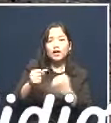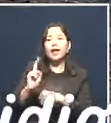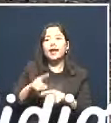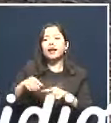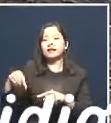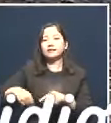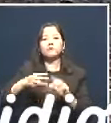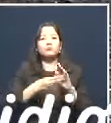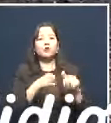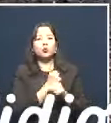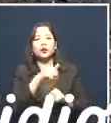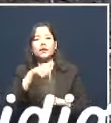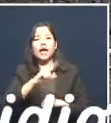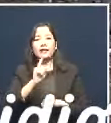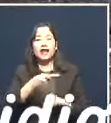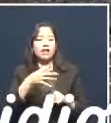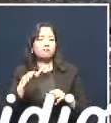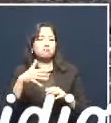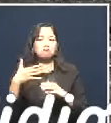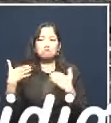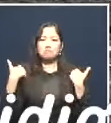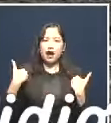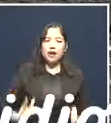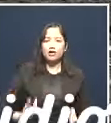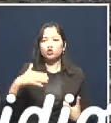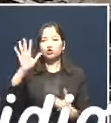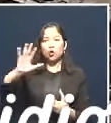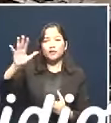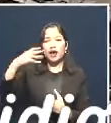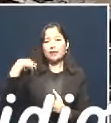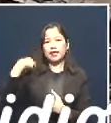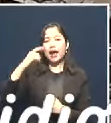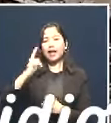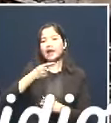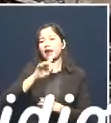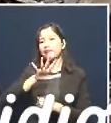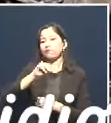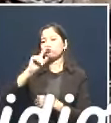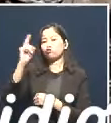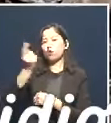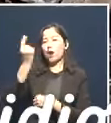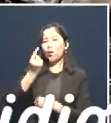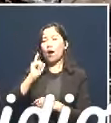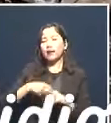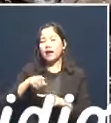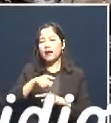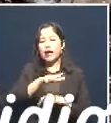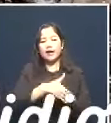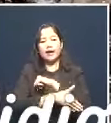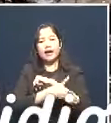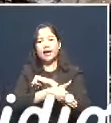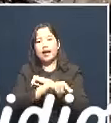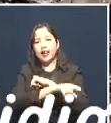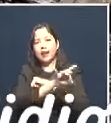Badan Cuaca Amerika menerima sedikitnya 20 laporan tornado. Selain Iowa, tornado juga menerjang negara bagian Wisconsin